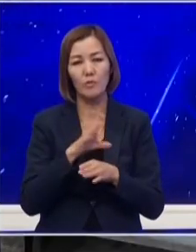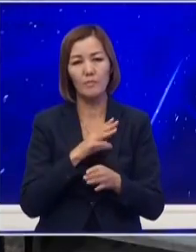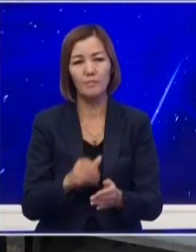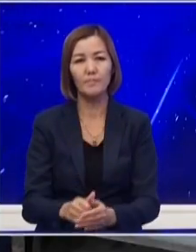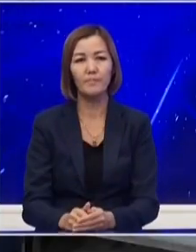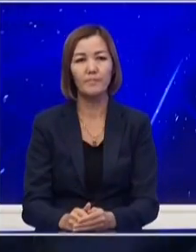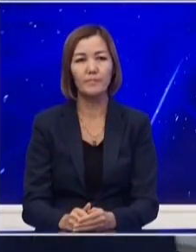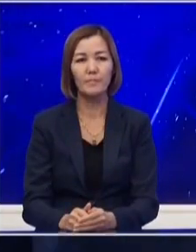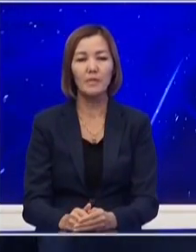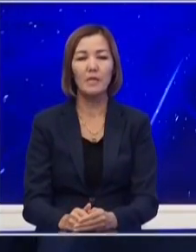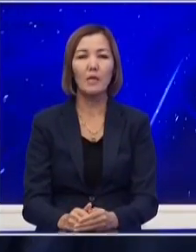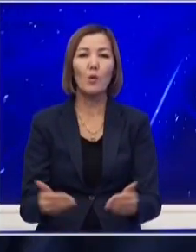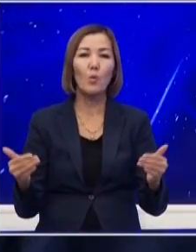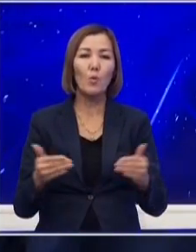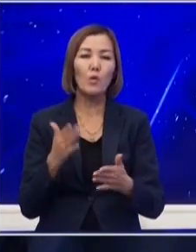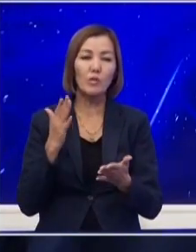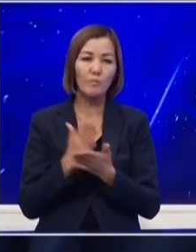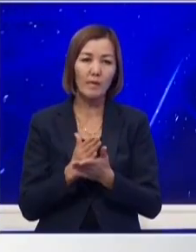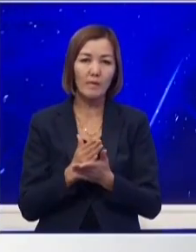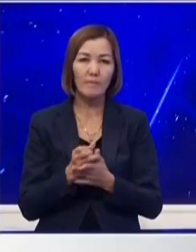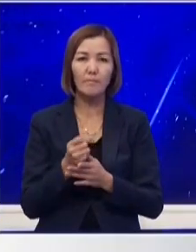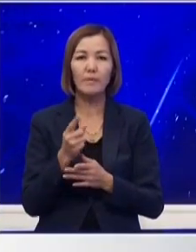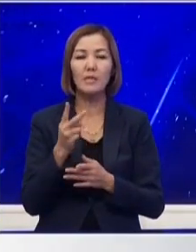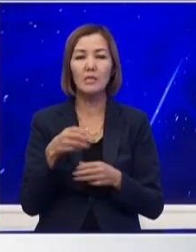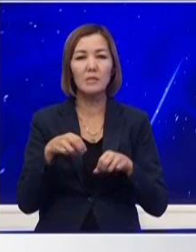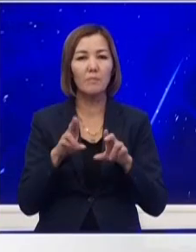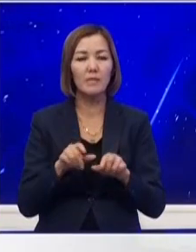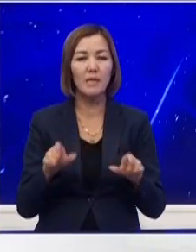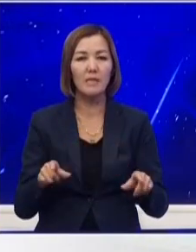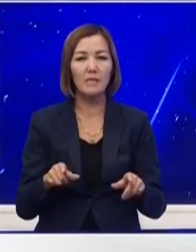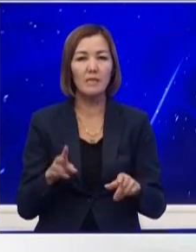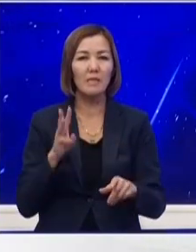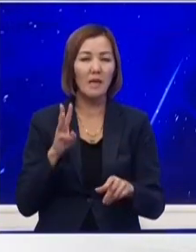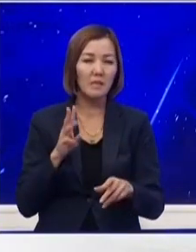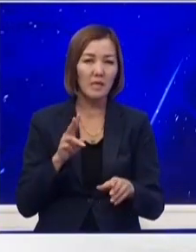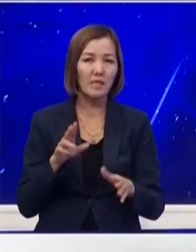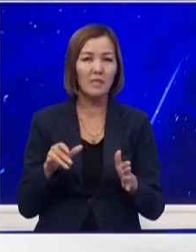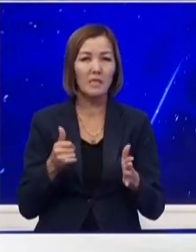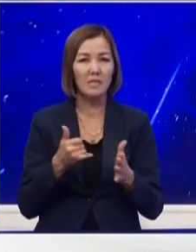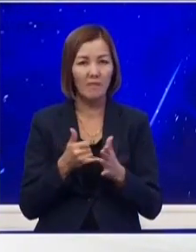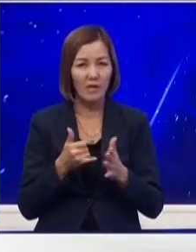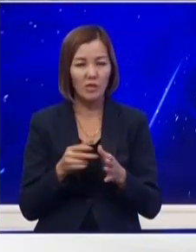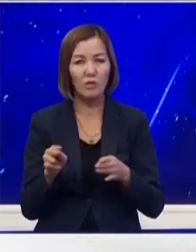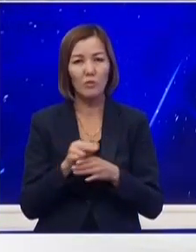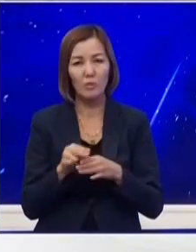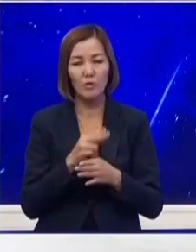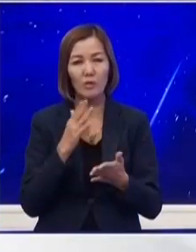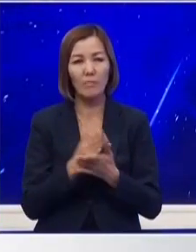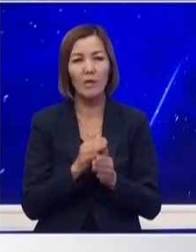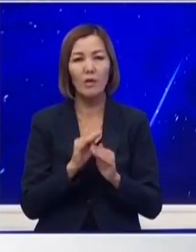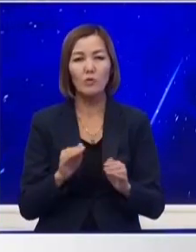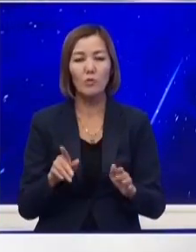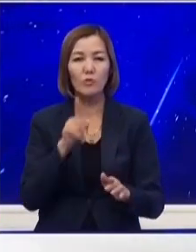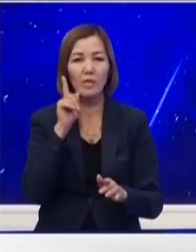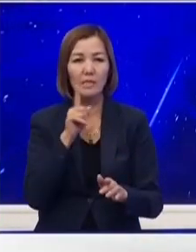дейтін колледж бар, сол жерде бірнеше мамандықтар бар, иә. Трактористер дейді, сварщиктер дейді. Солардың балаларын мен